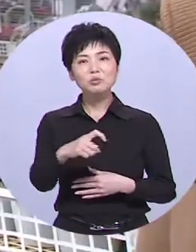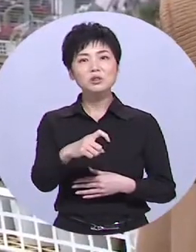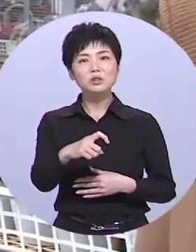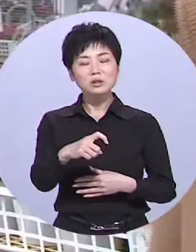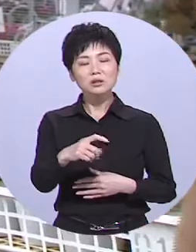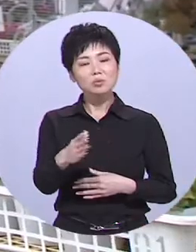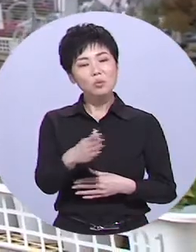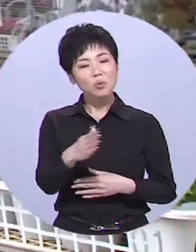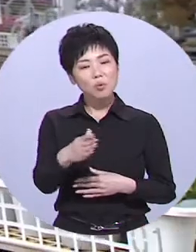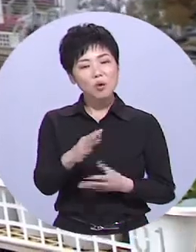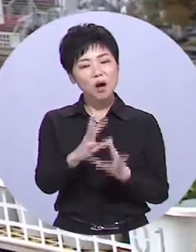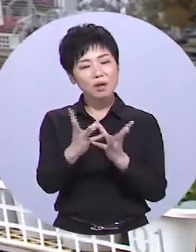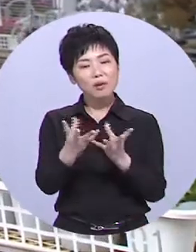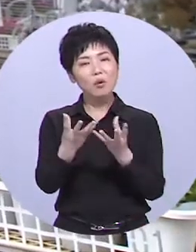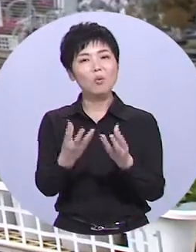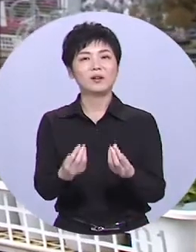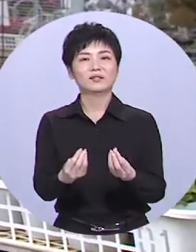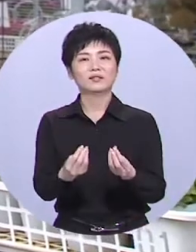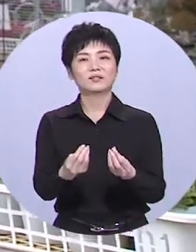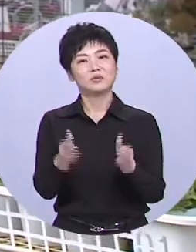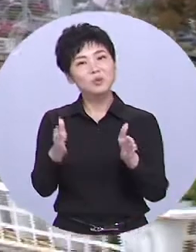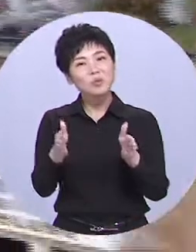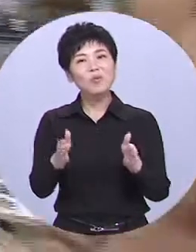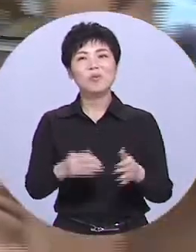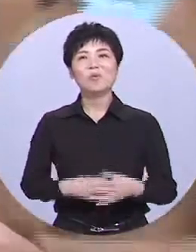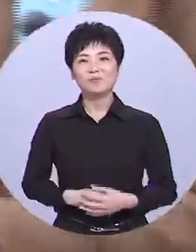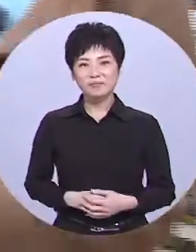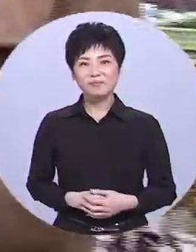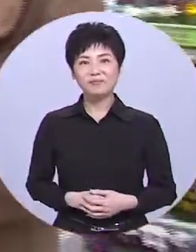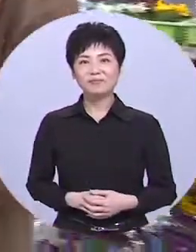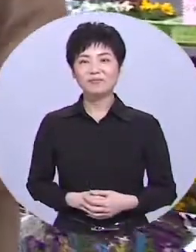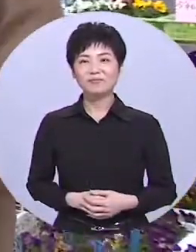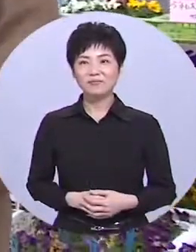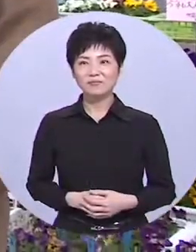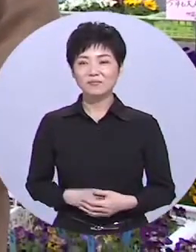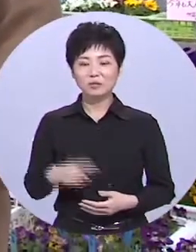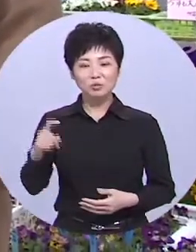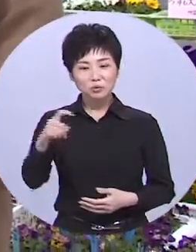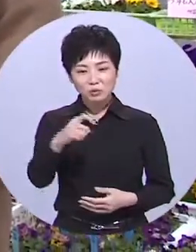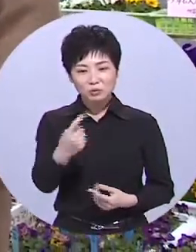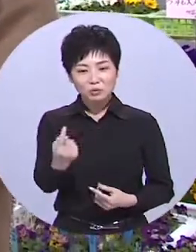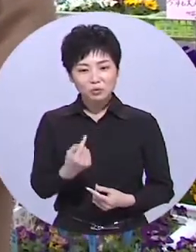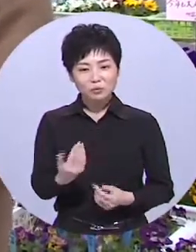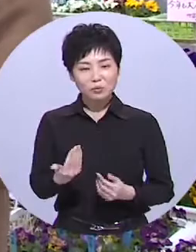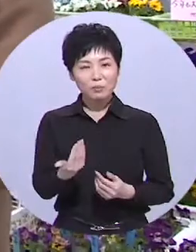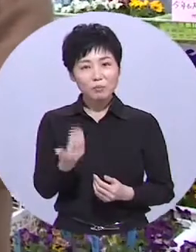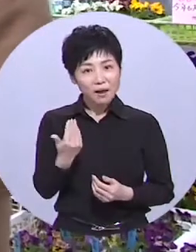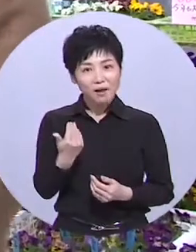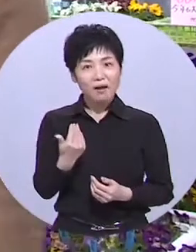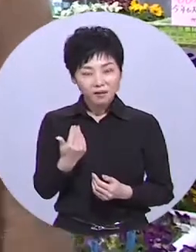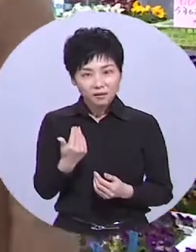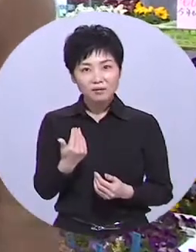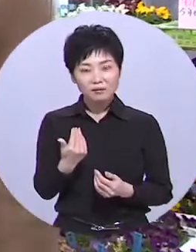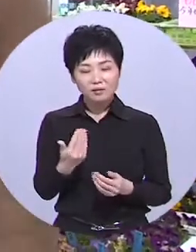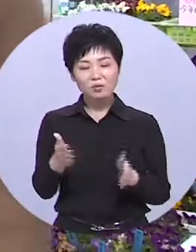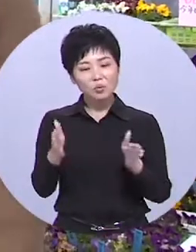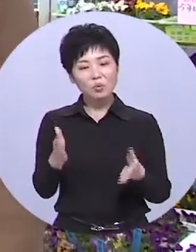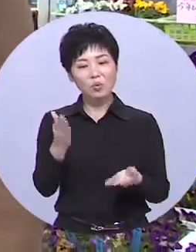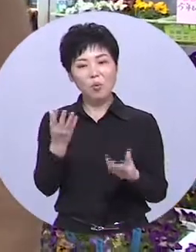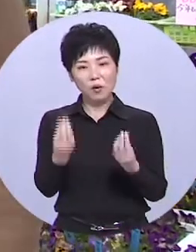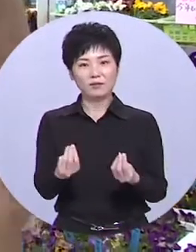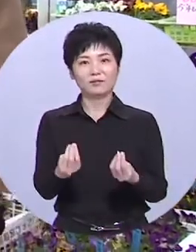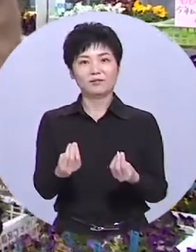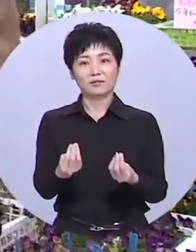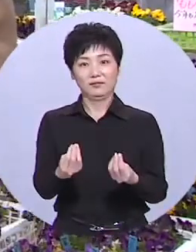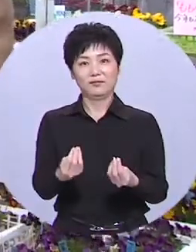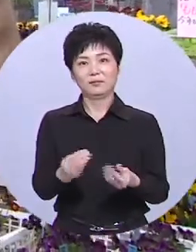わりということですので、うん、 なるほど、 はい、 じゃあ虫があんまりこう出る前にこの時期楽しめるっていう、はい、 そこでちょうど終わりになりますから、 ね、